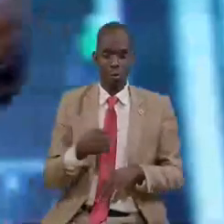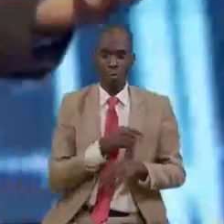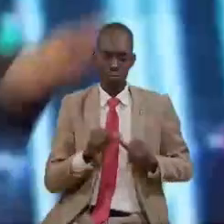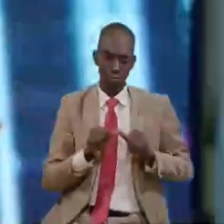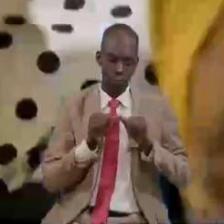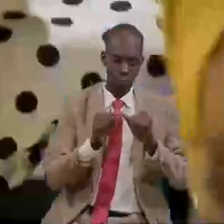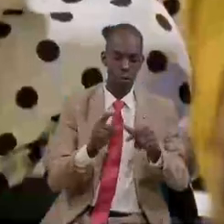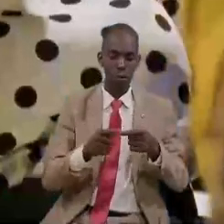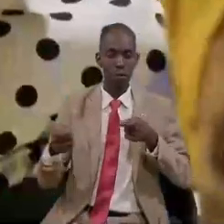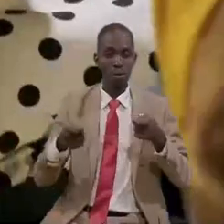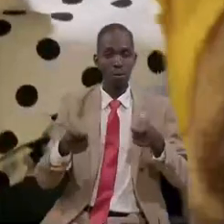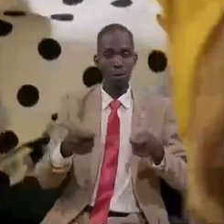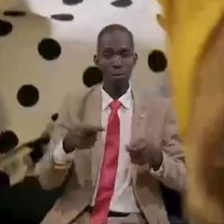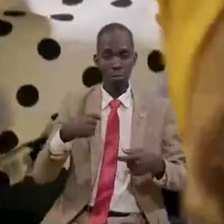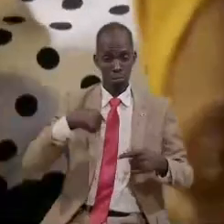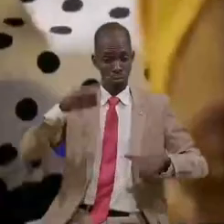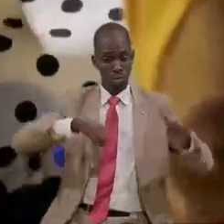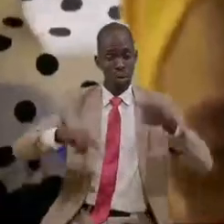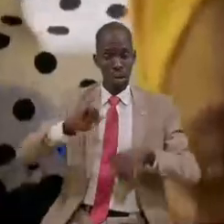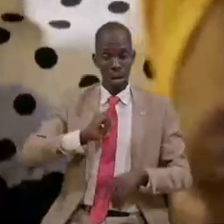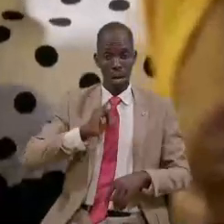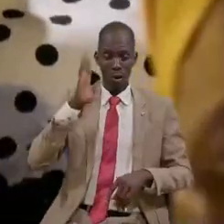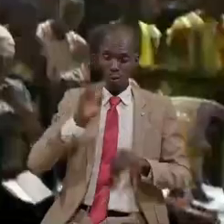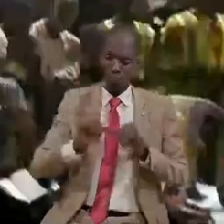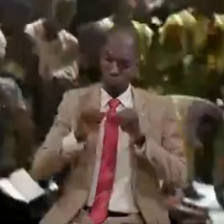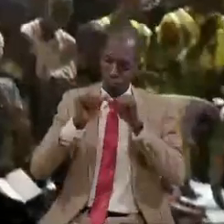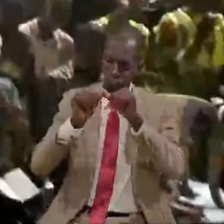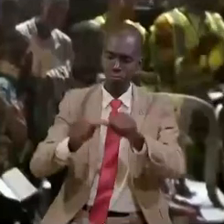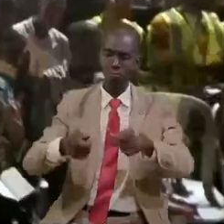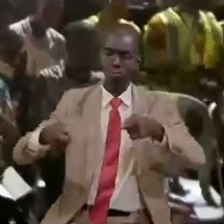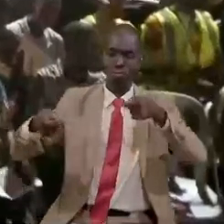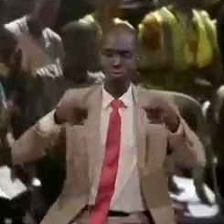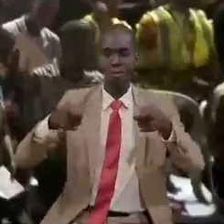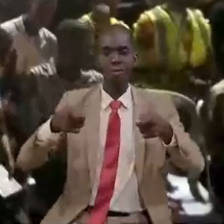Je vais continuer de régner. Nous continuerons de régner. Et puis,